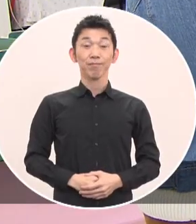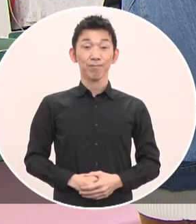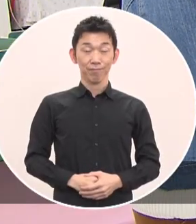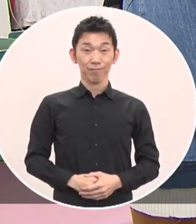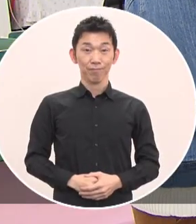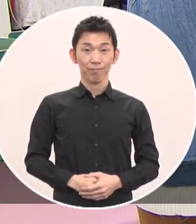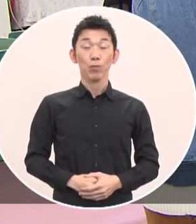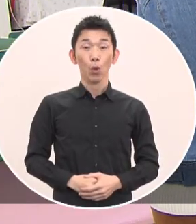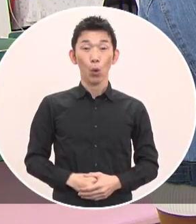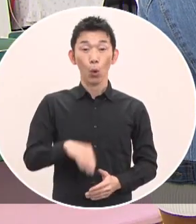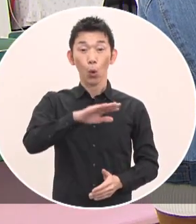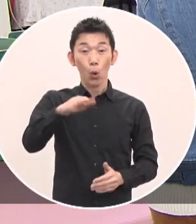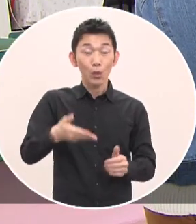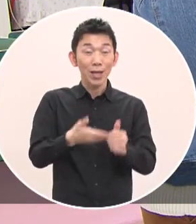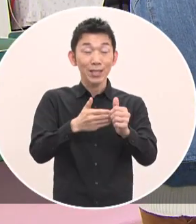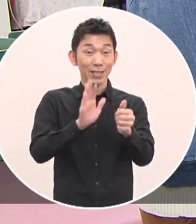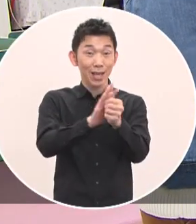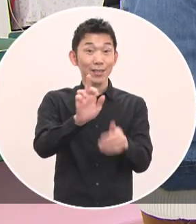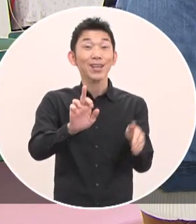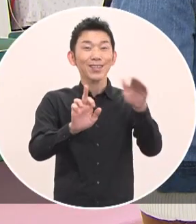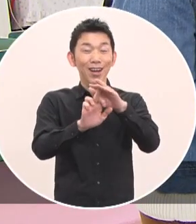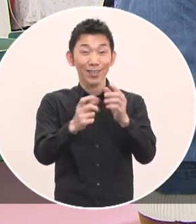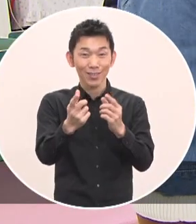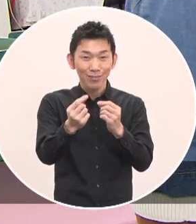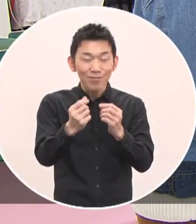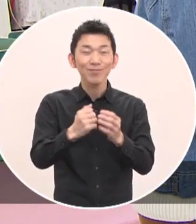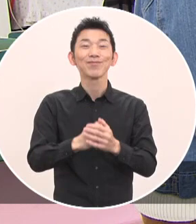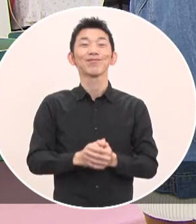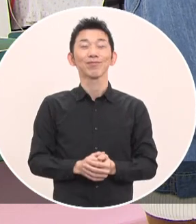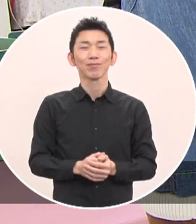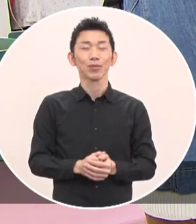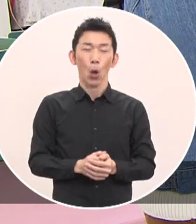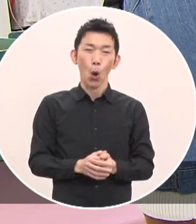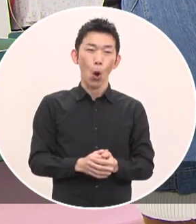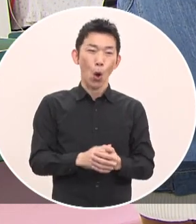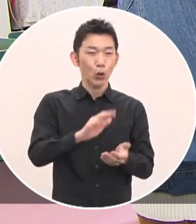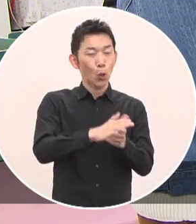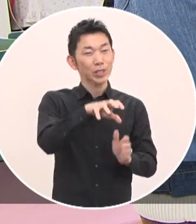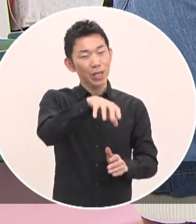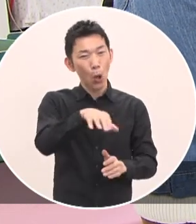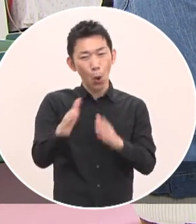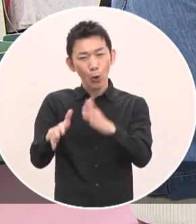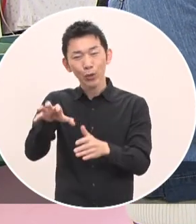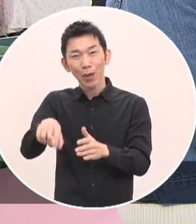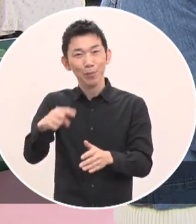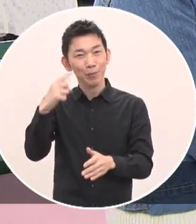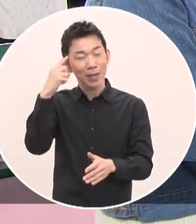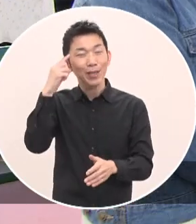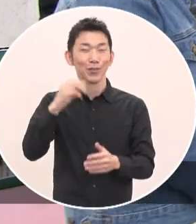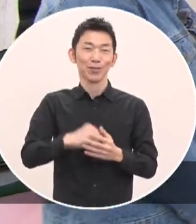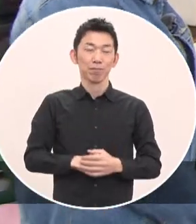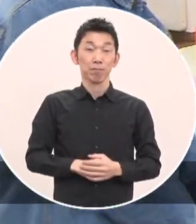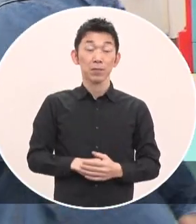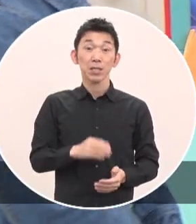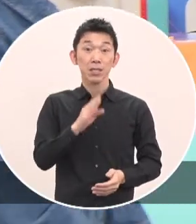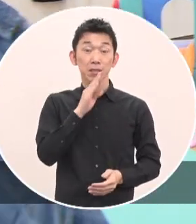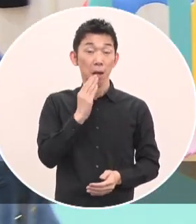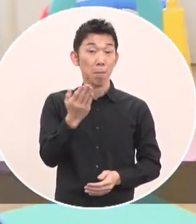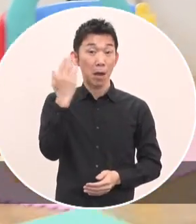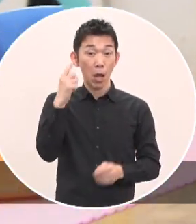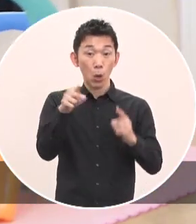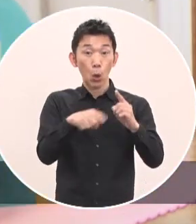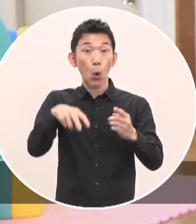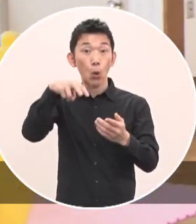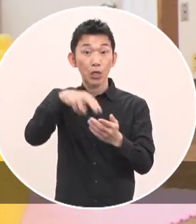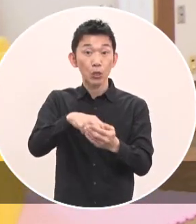こちらが子育て支援センターなんですね幼稚園か保育園かと思いましたそうなんですね実はここは公立の